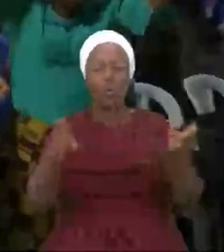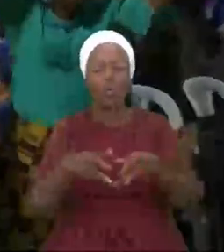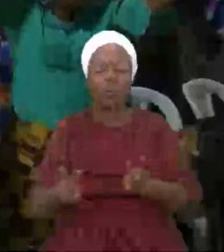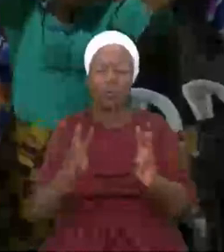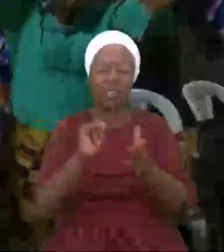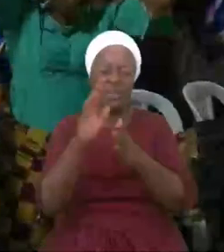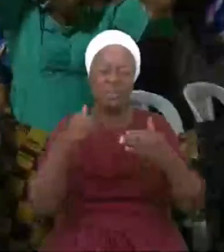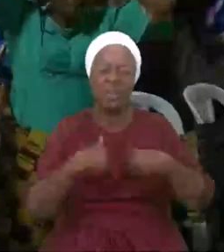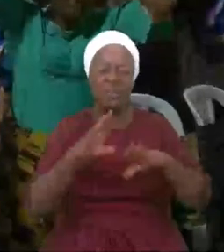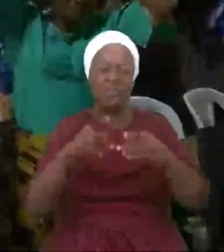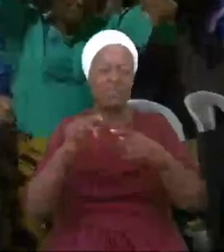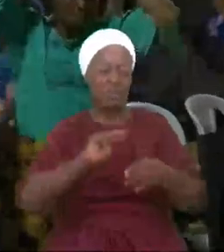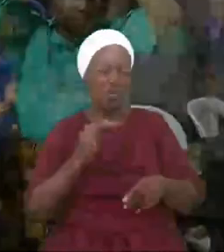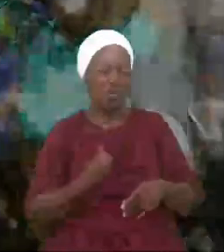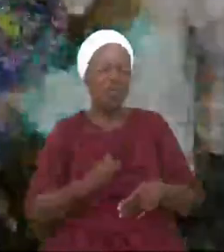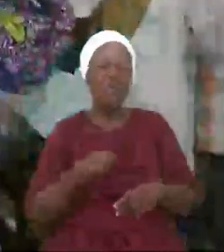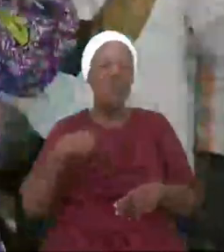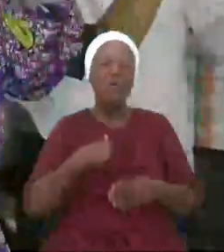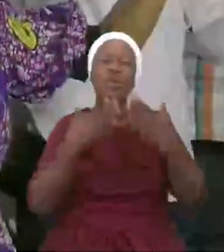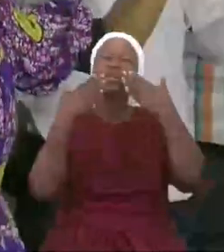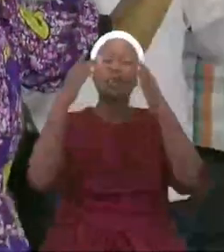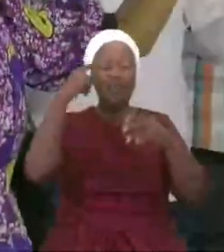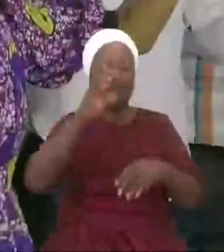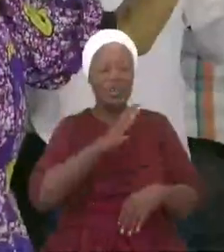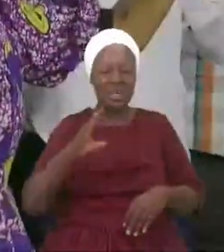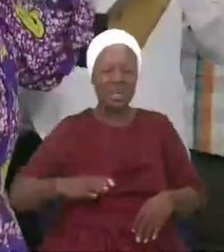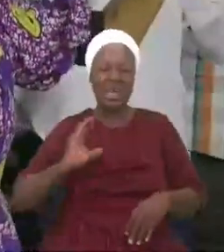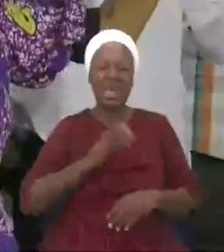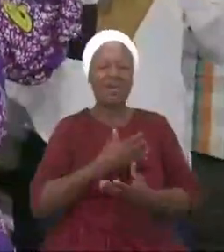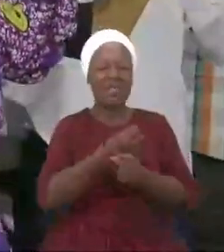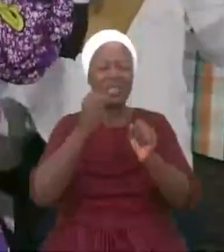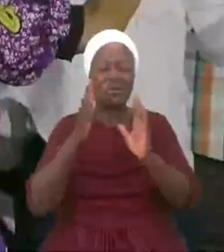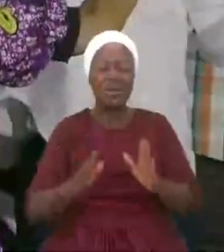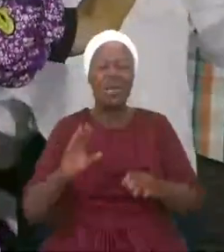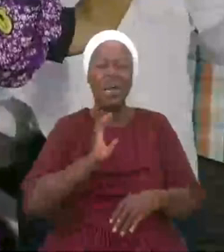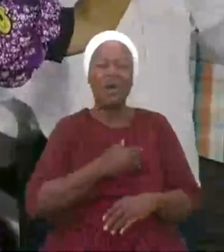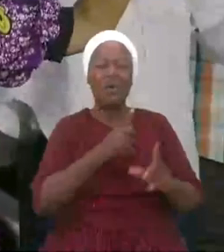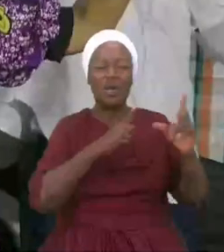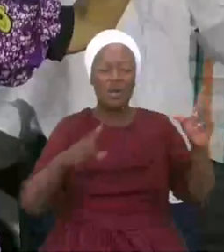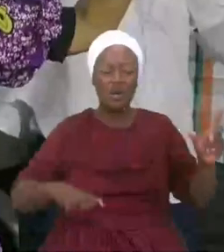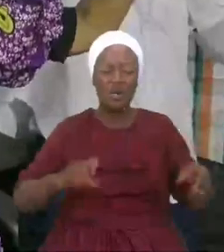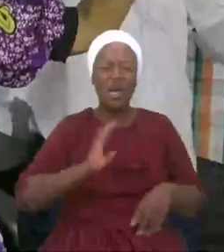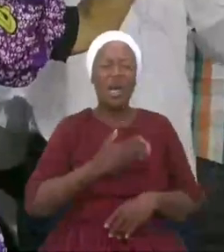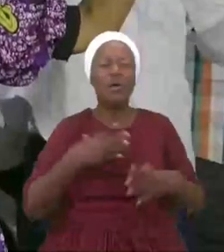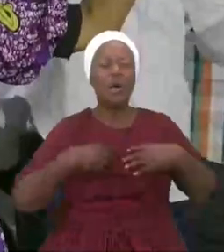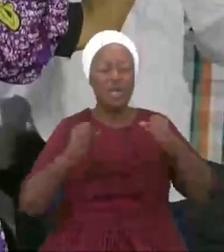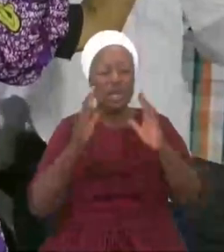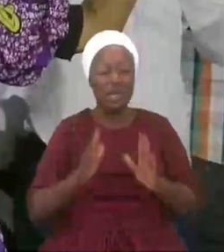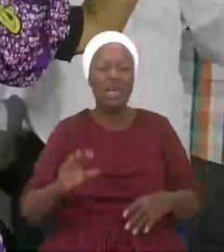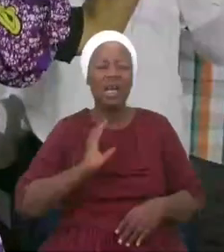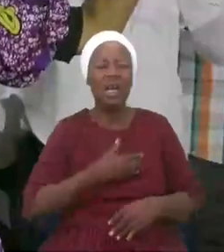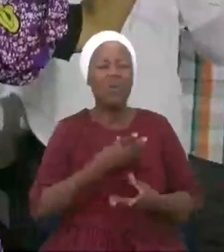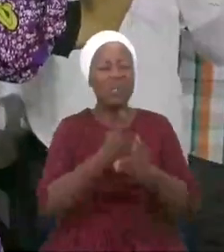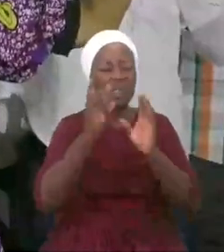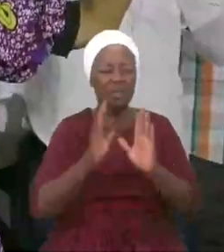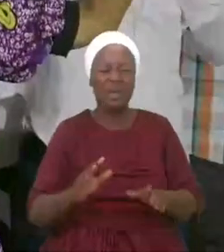Jésus Christ te remercions pour l'avoir ouverte que tu nous a donné de remercions pour Christ notre